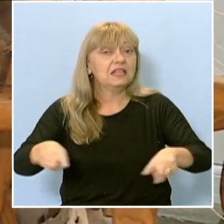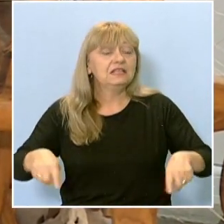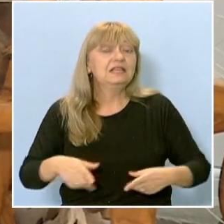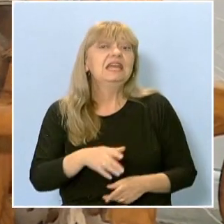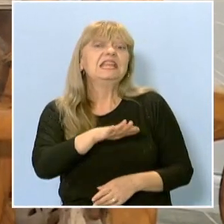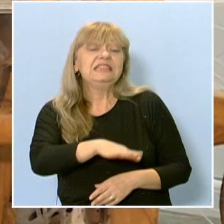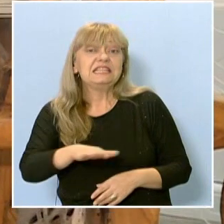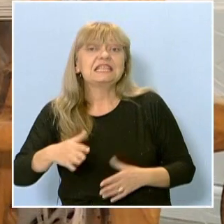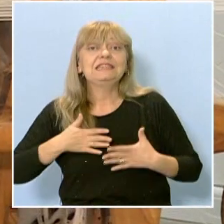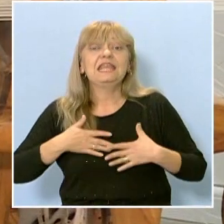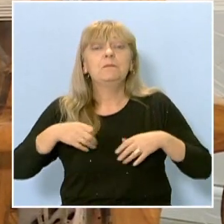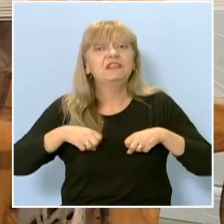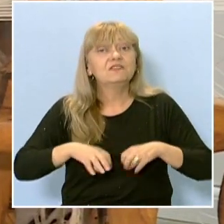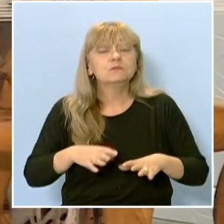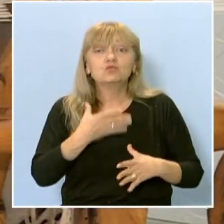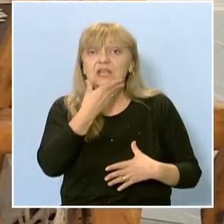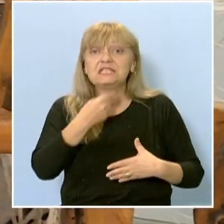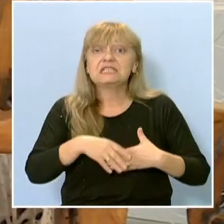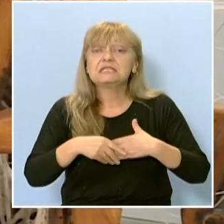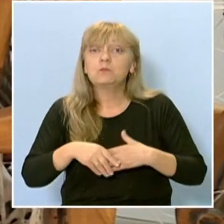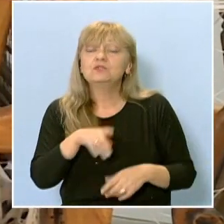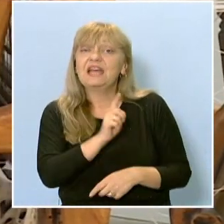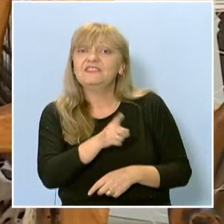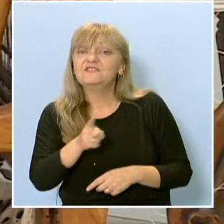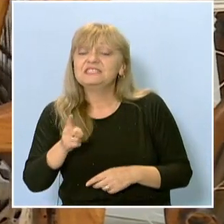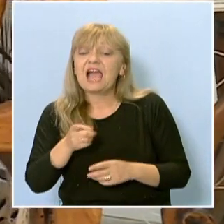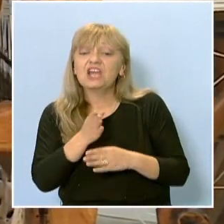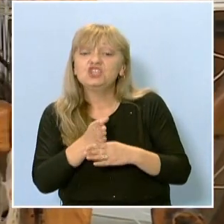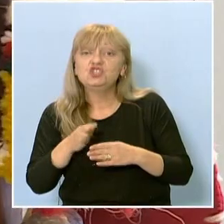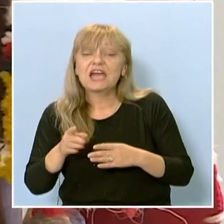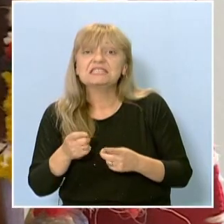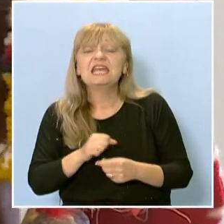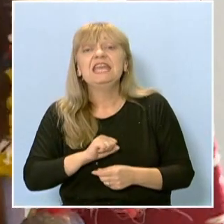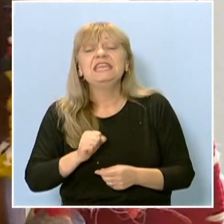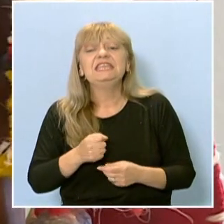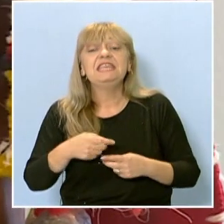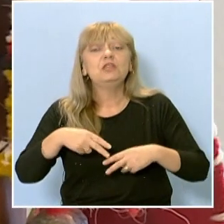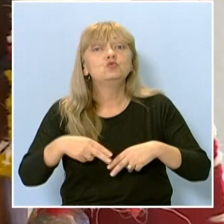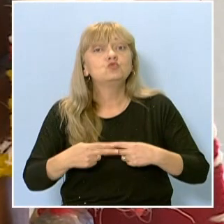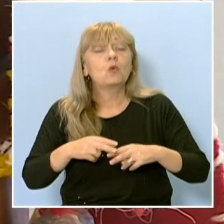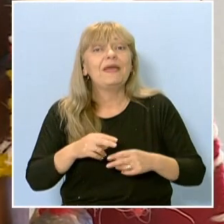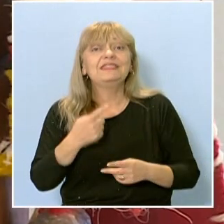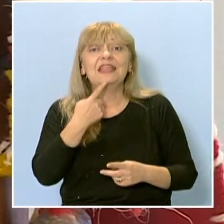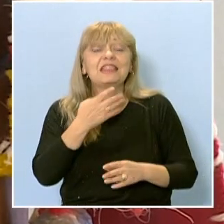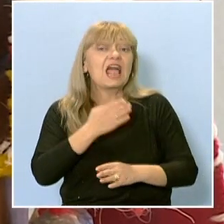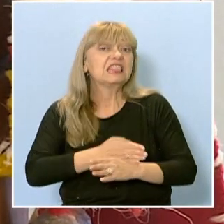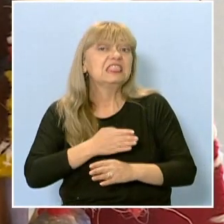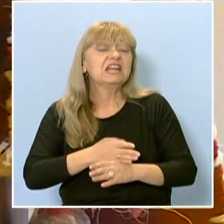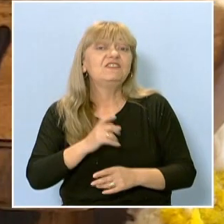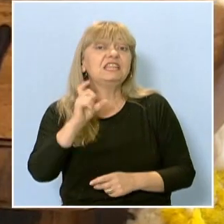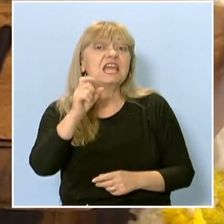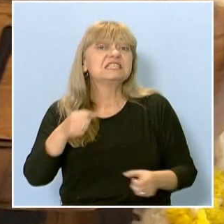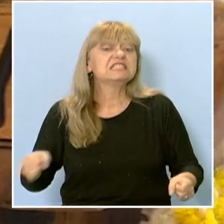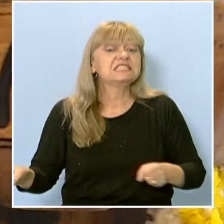имат възможността да се запознаят с всяка една от частите и инструментите на дървения стан. Аз може би съм била някъде